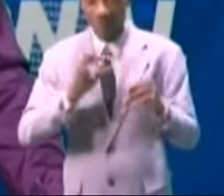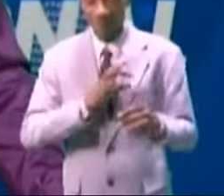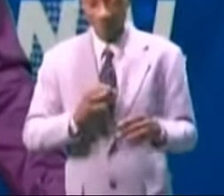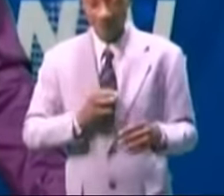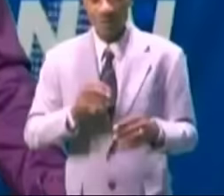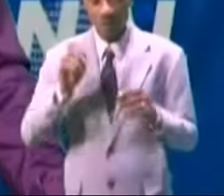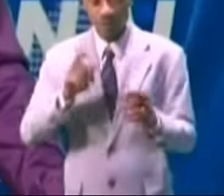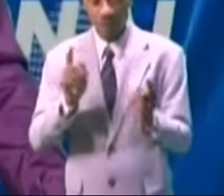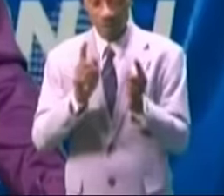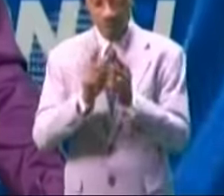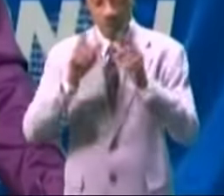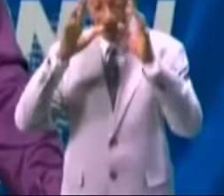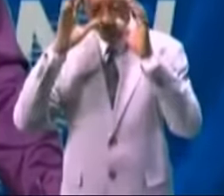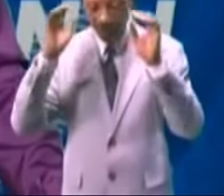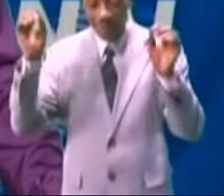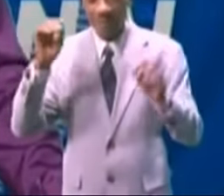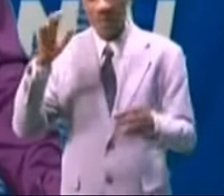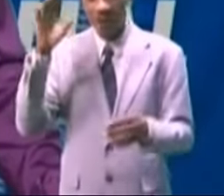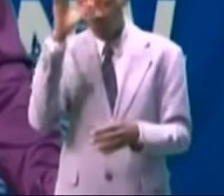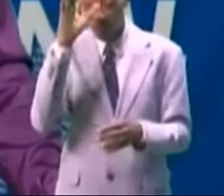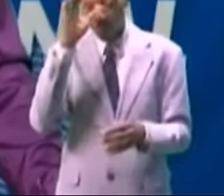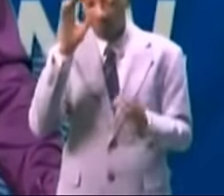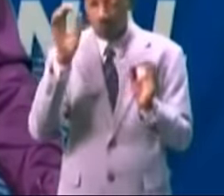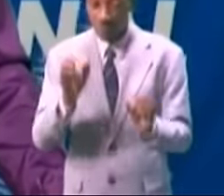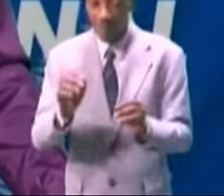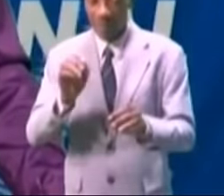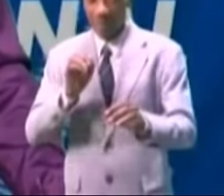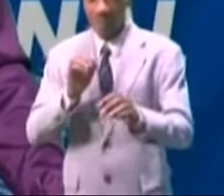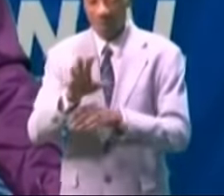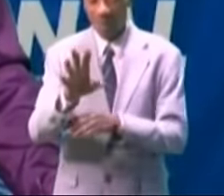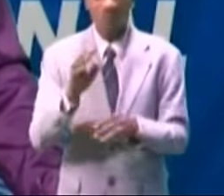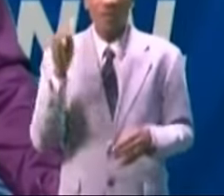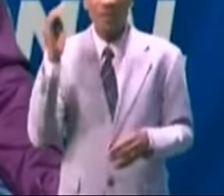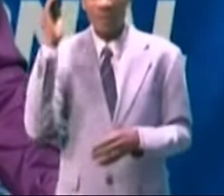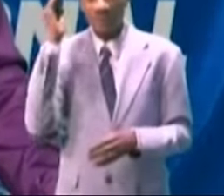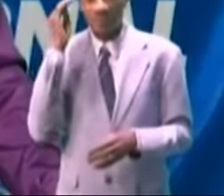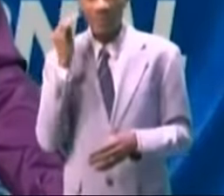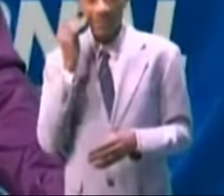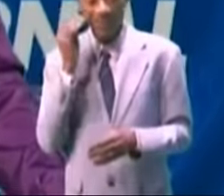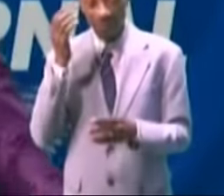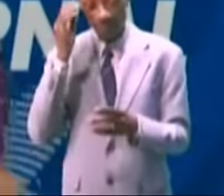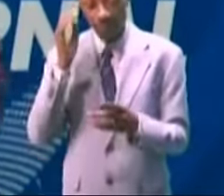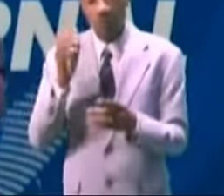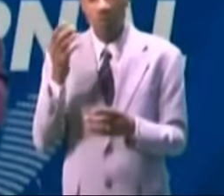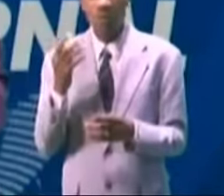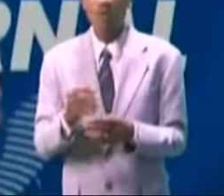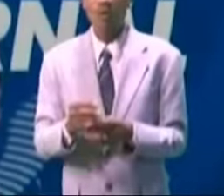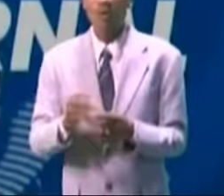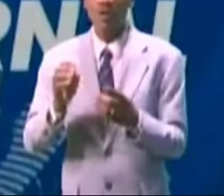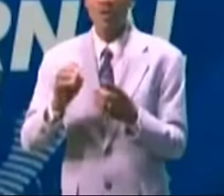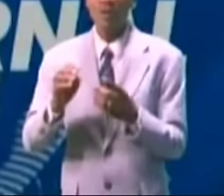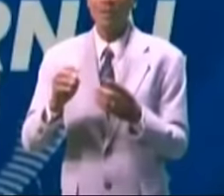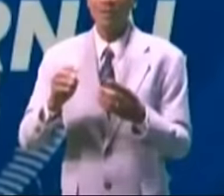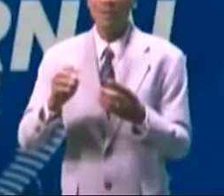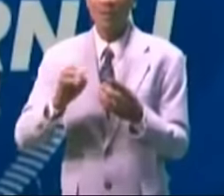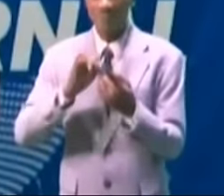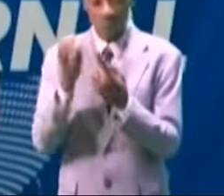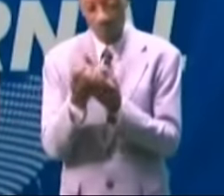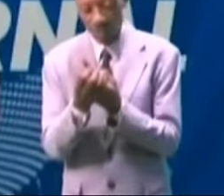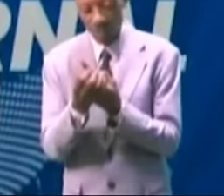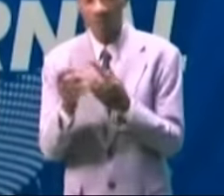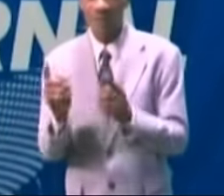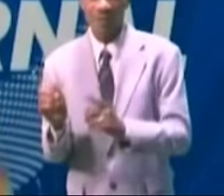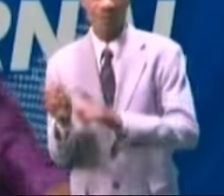République démocratique du Congo est invitée à prendre part à l'inauguration du siège de la commission climat du bassin